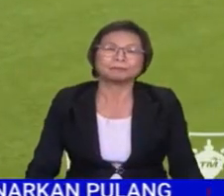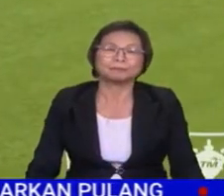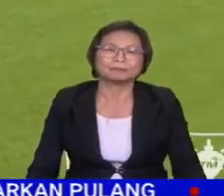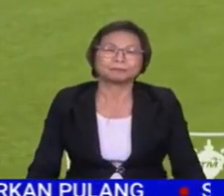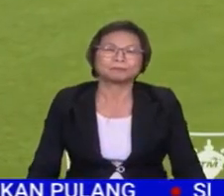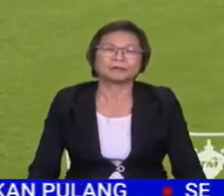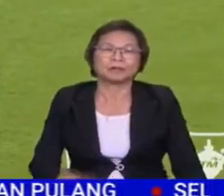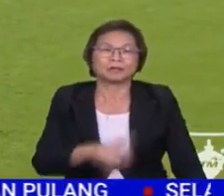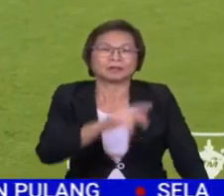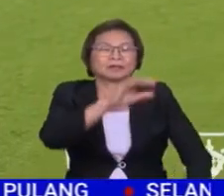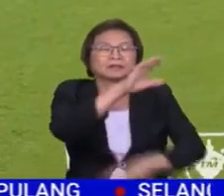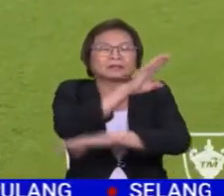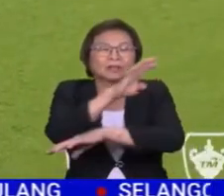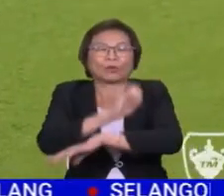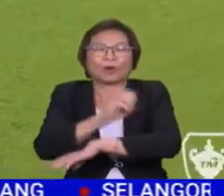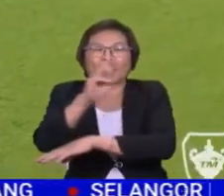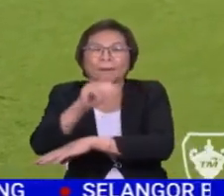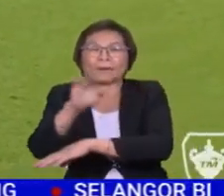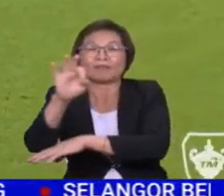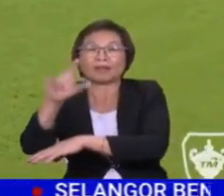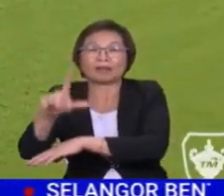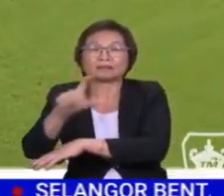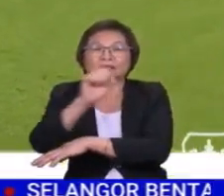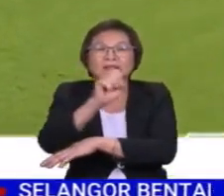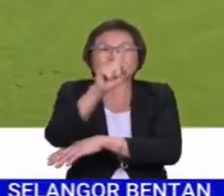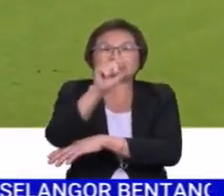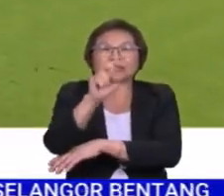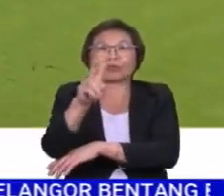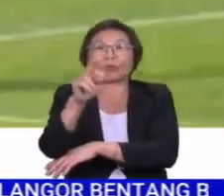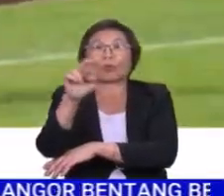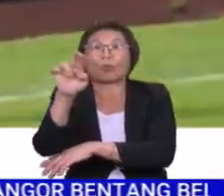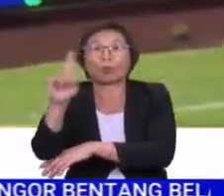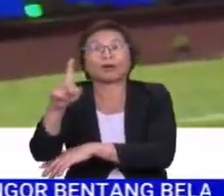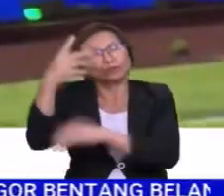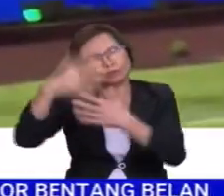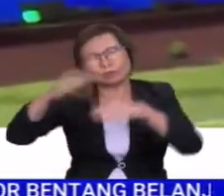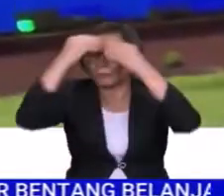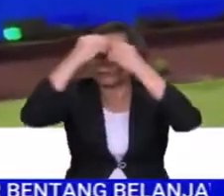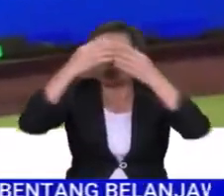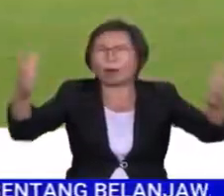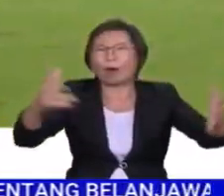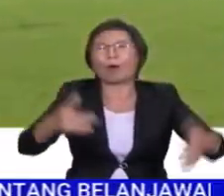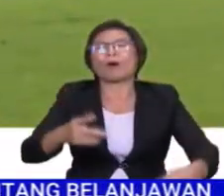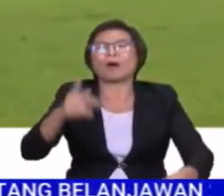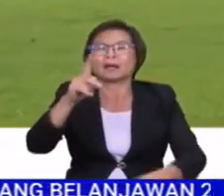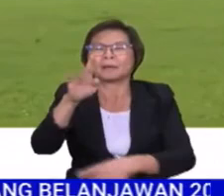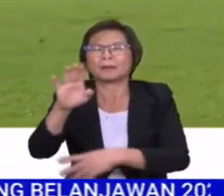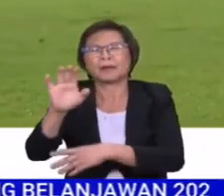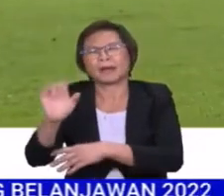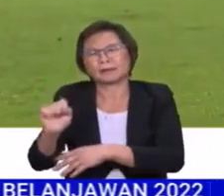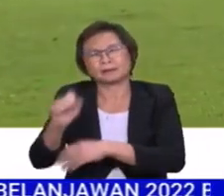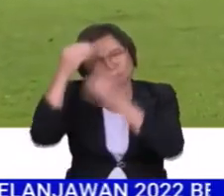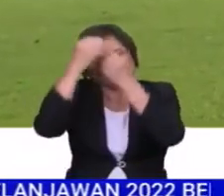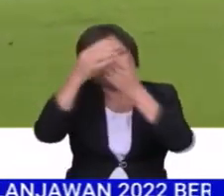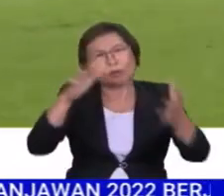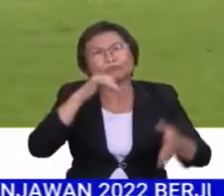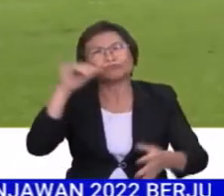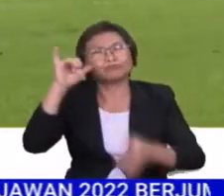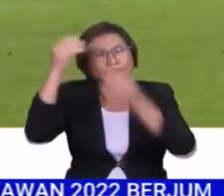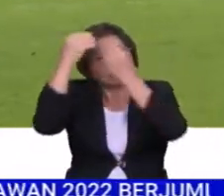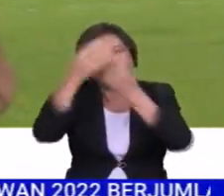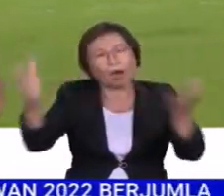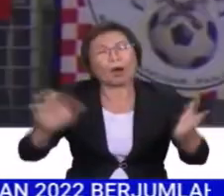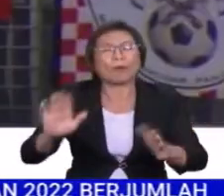Hai menurut ketua pegawai eksekutif email stretch lamaling Gem sekali itu telah dimaklumkan oleh Kementerian belia dan sukan KBS malam